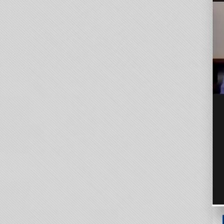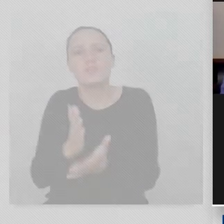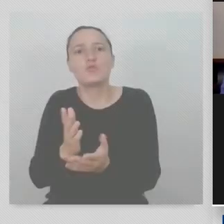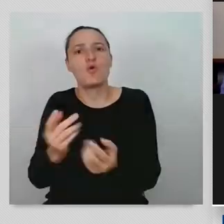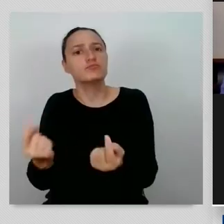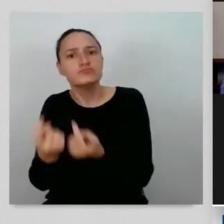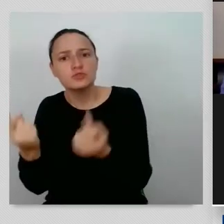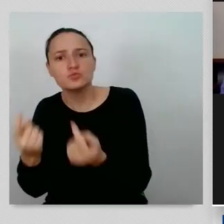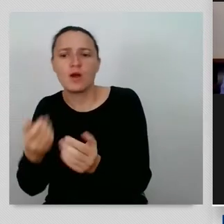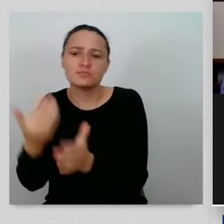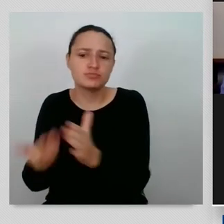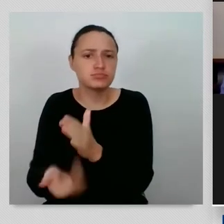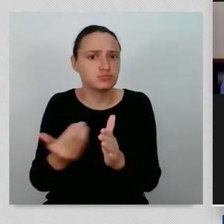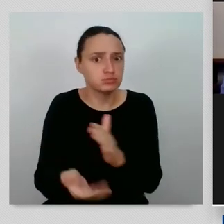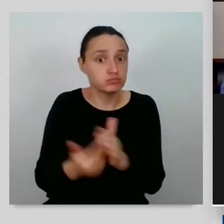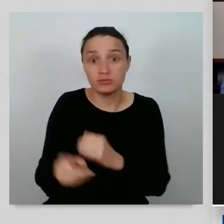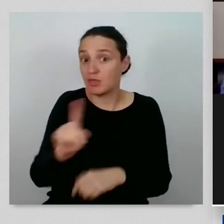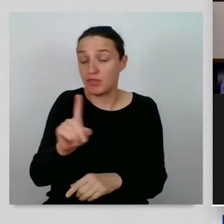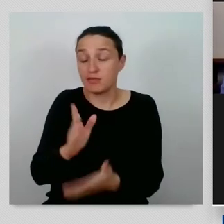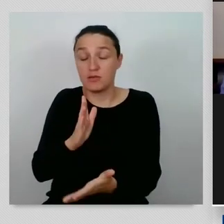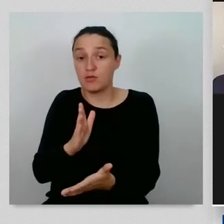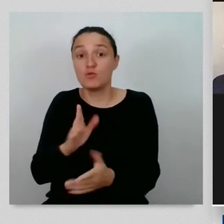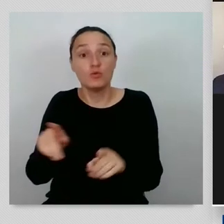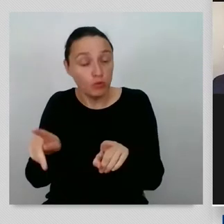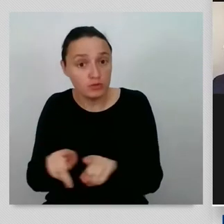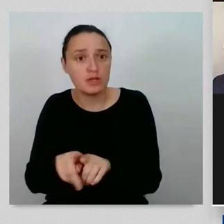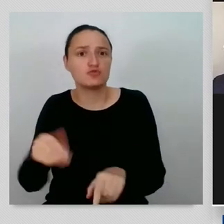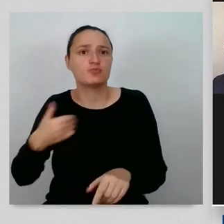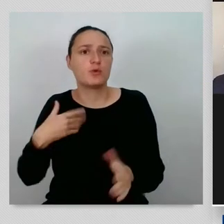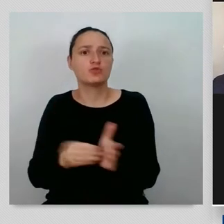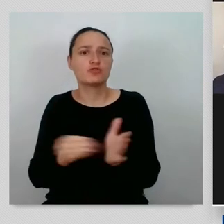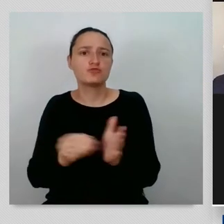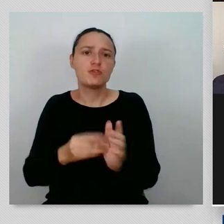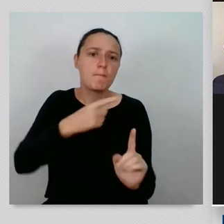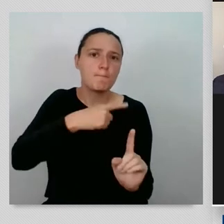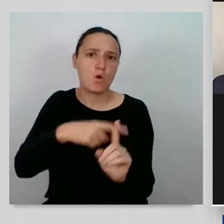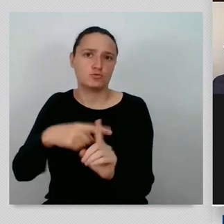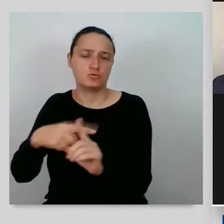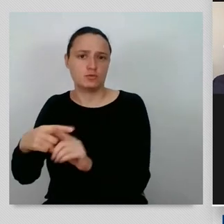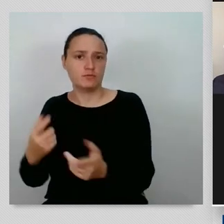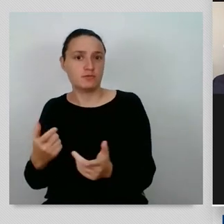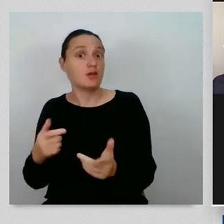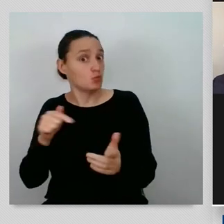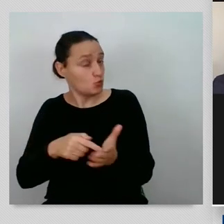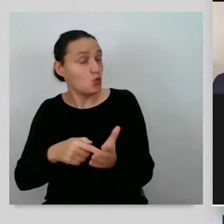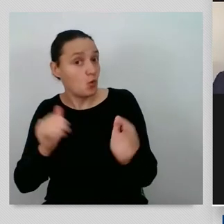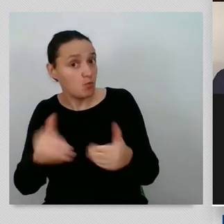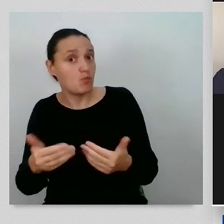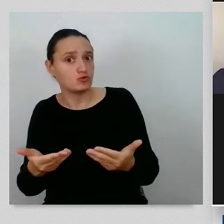szans, zaniechań, ale też pewnych no, doświadczeń pozytywnych, które mogą zasilać to myślenie